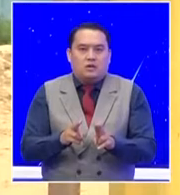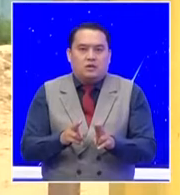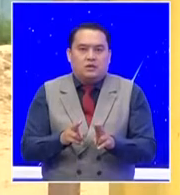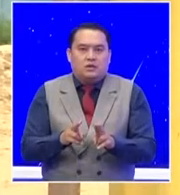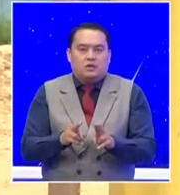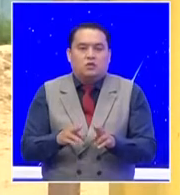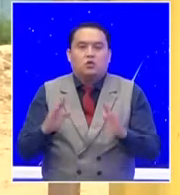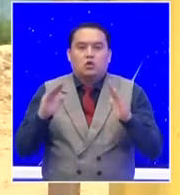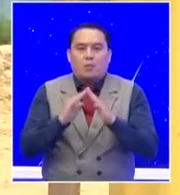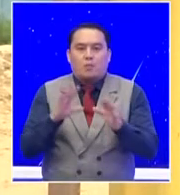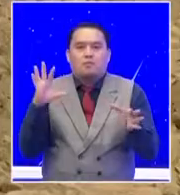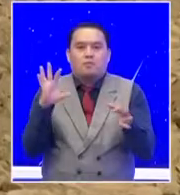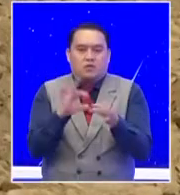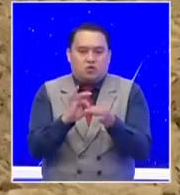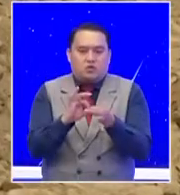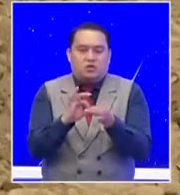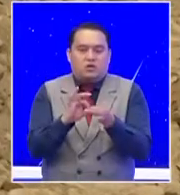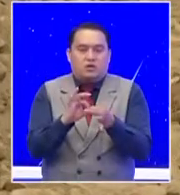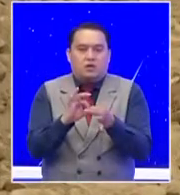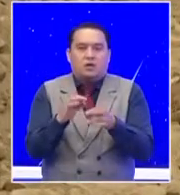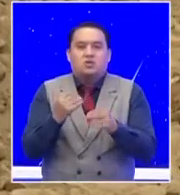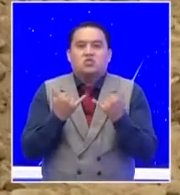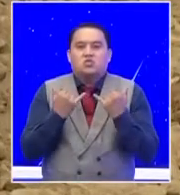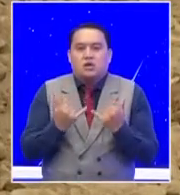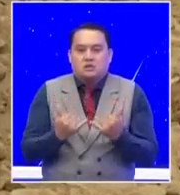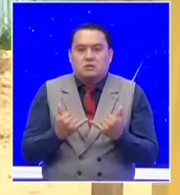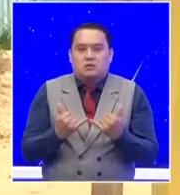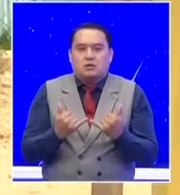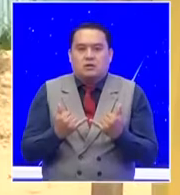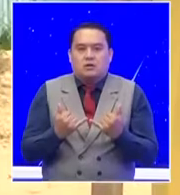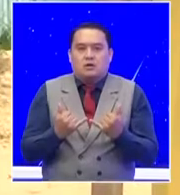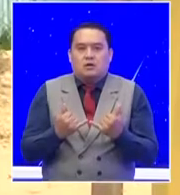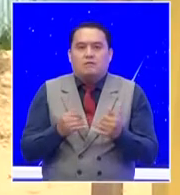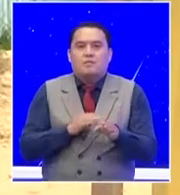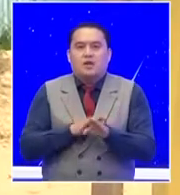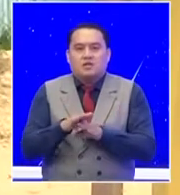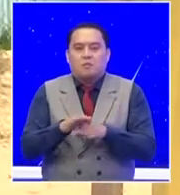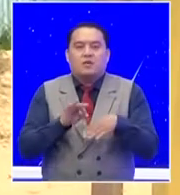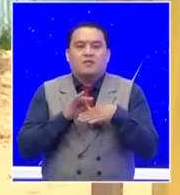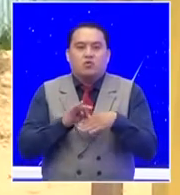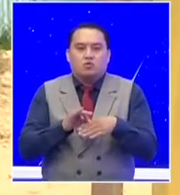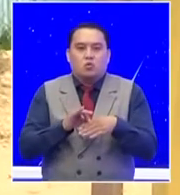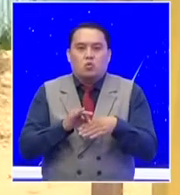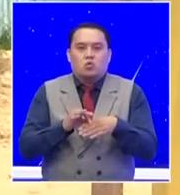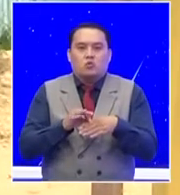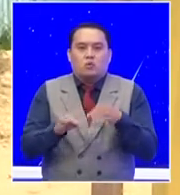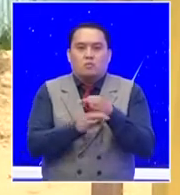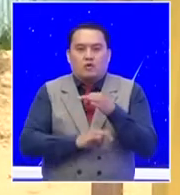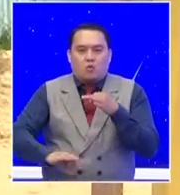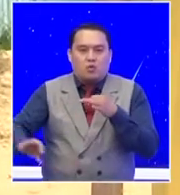к домам подключение. В данный момент производство проводится укладка